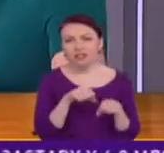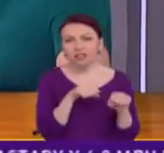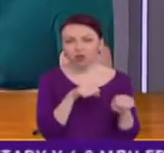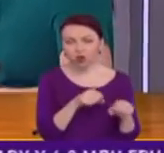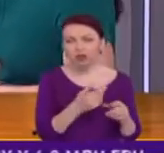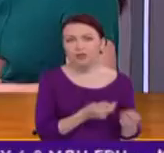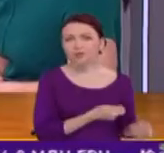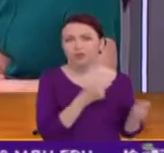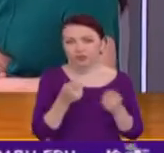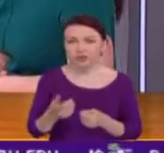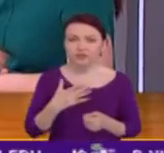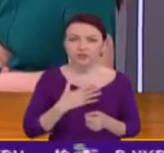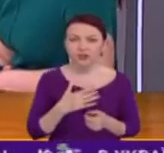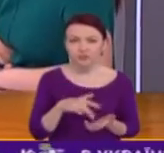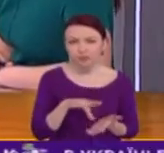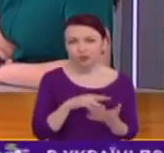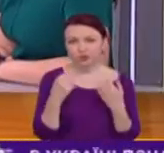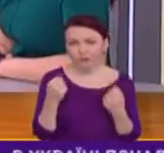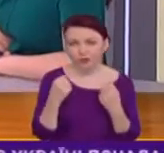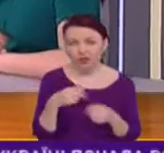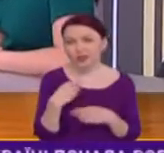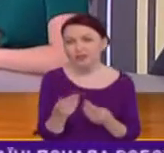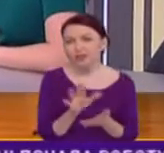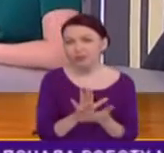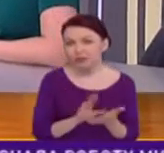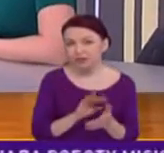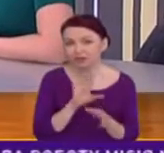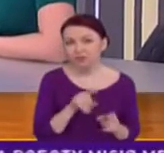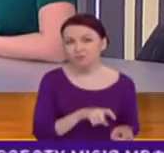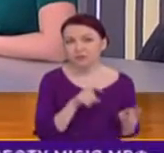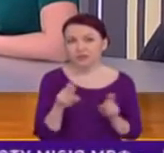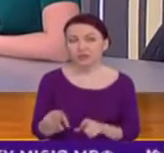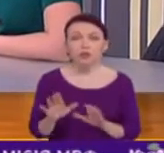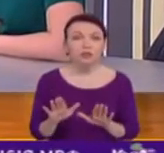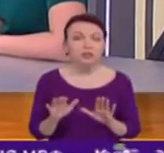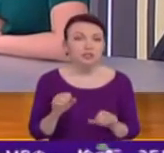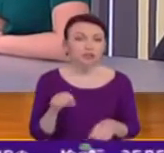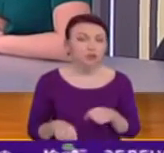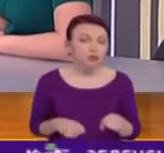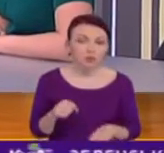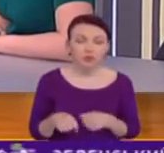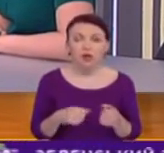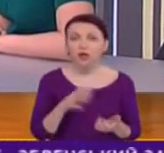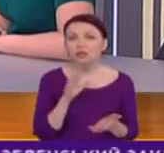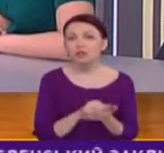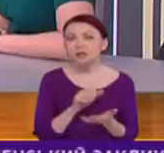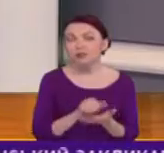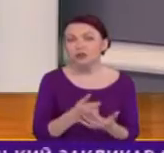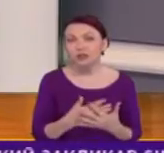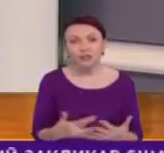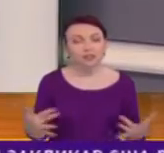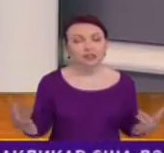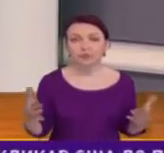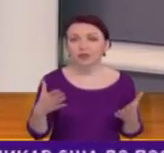місто спорт. Дає приклад, і всі починають пересідати на велосипеди. І пересідають не тільки на велосипеди, а займаються різними